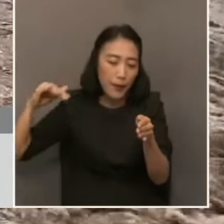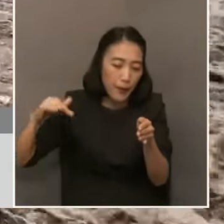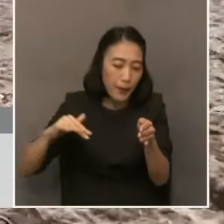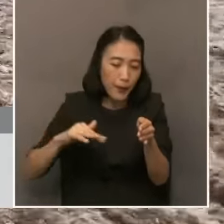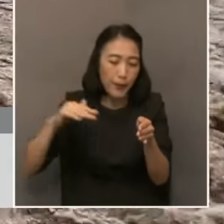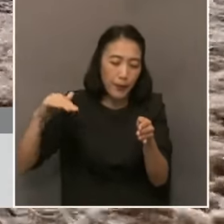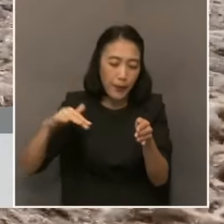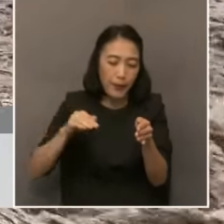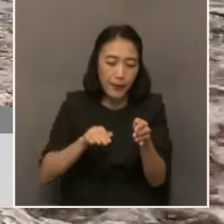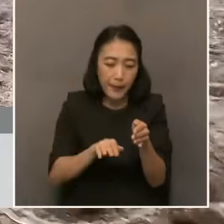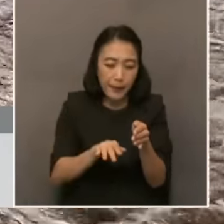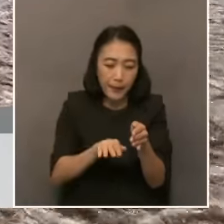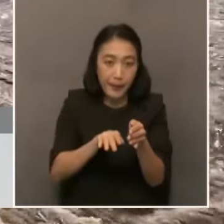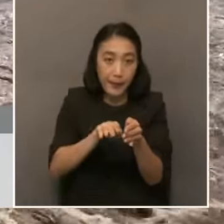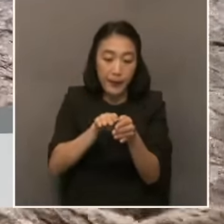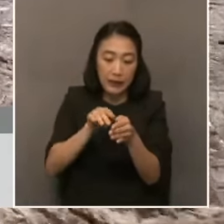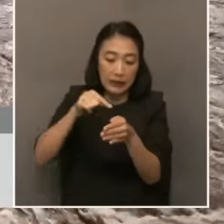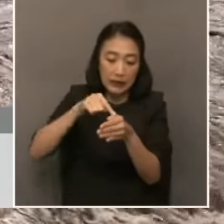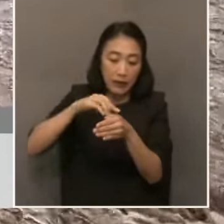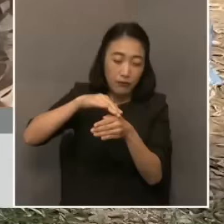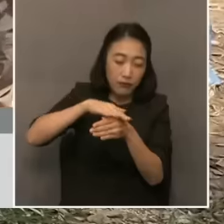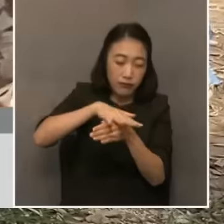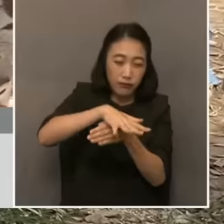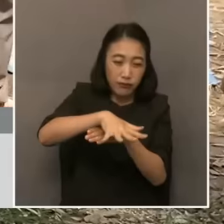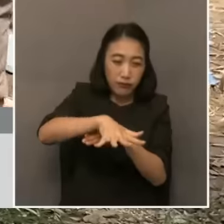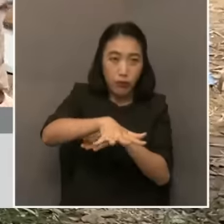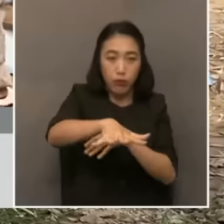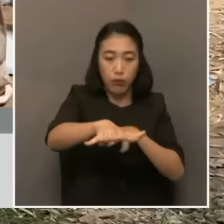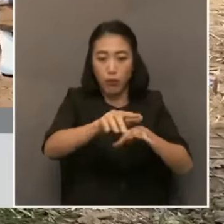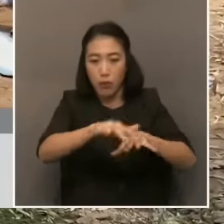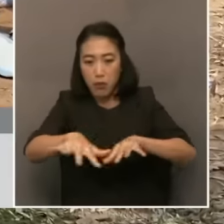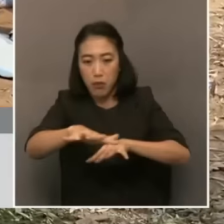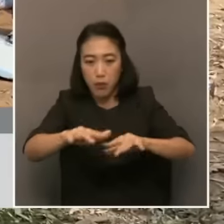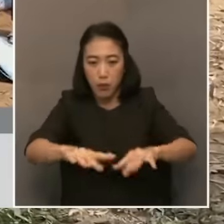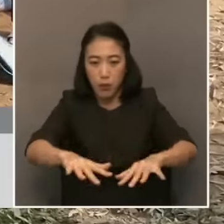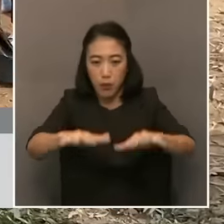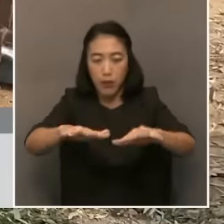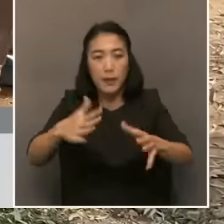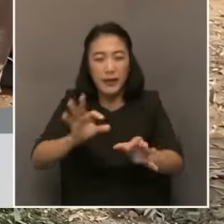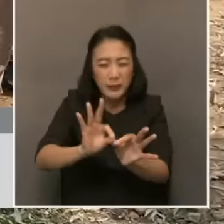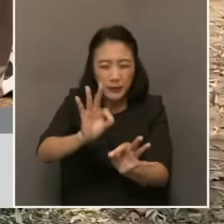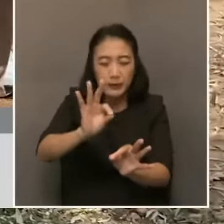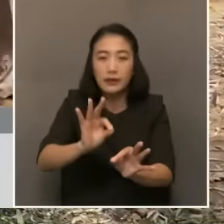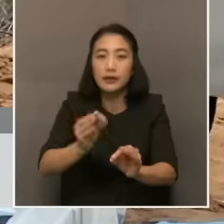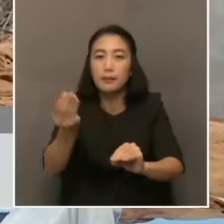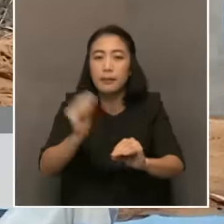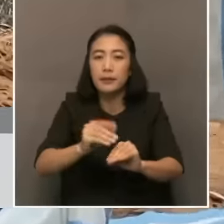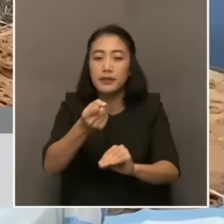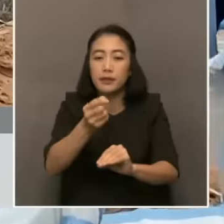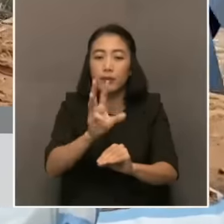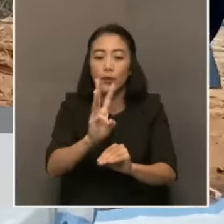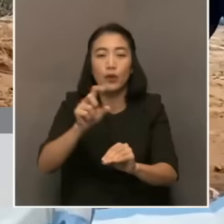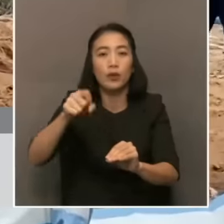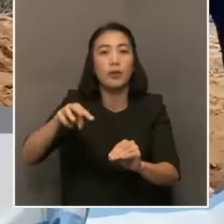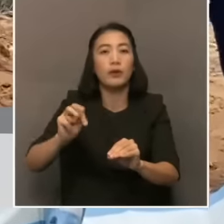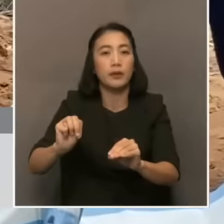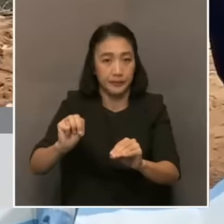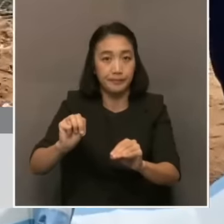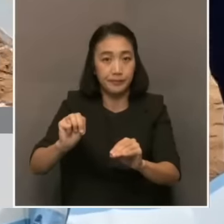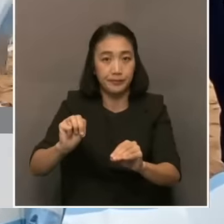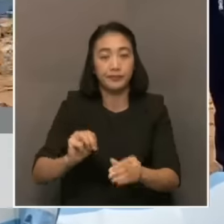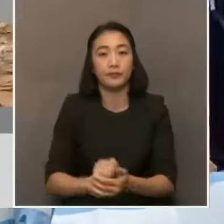1,999ยกตัวขึ้นประมาณ 16ซมในรอบ 24ชมมค่ะจากการปรับเพิ่มเกณฑ์การระบายน้ำใน